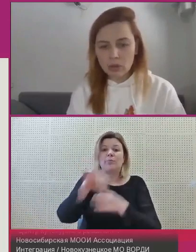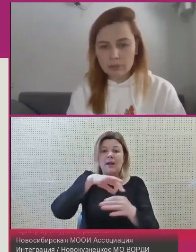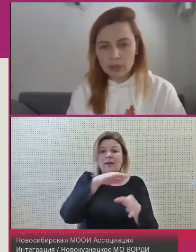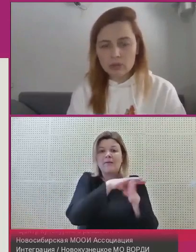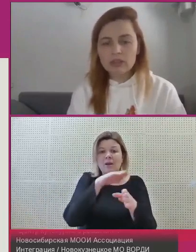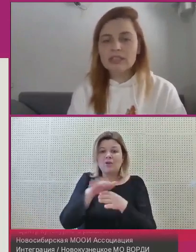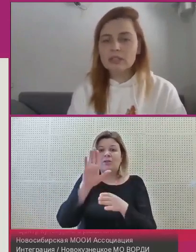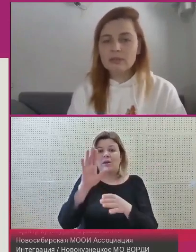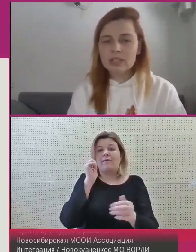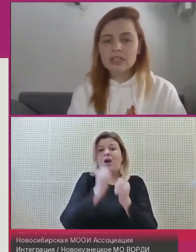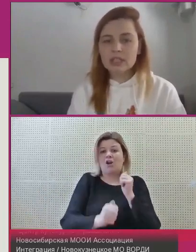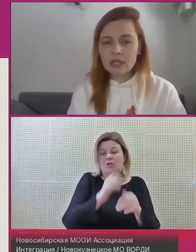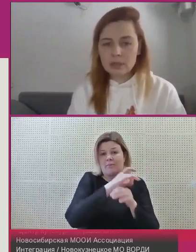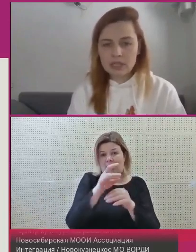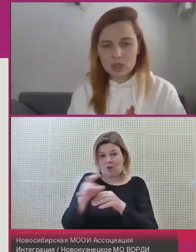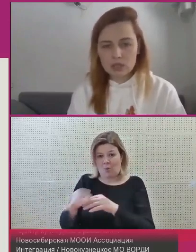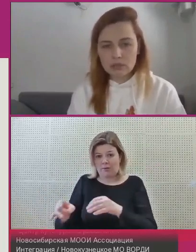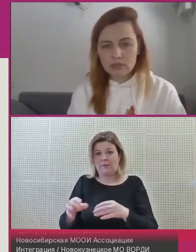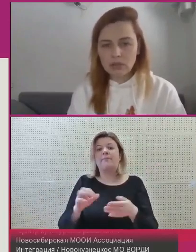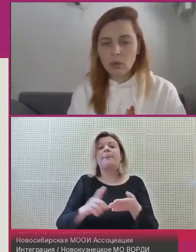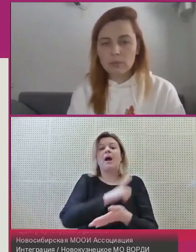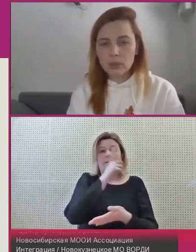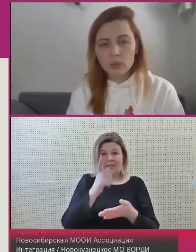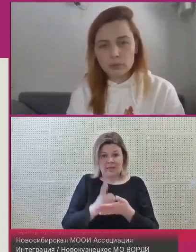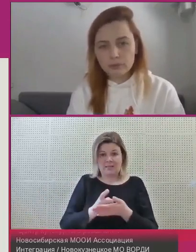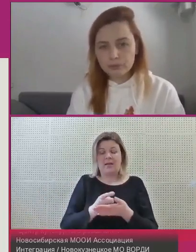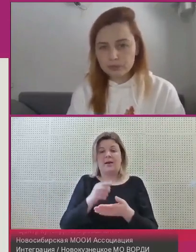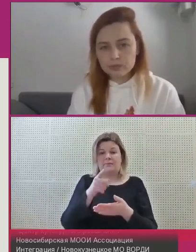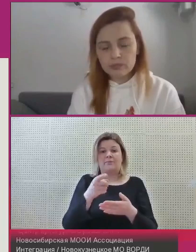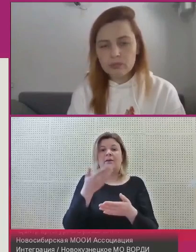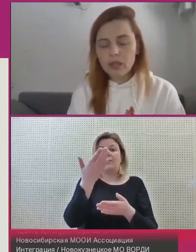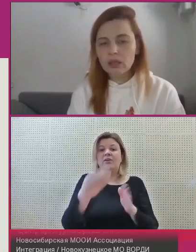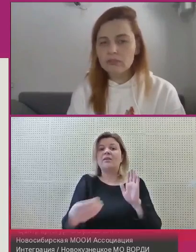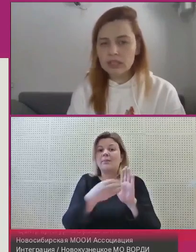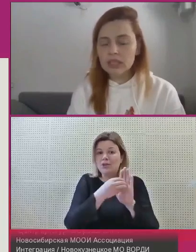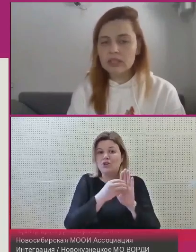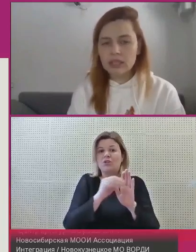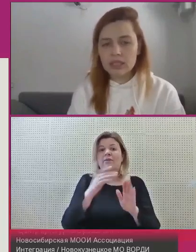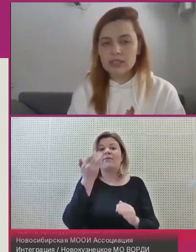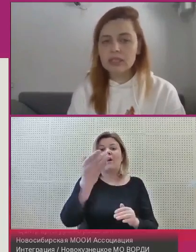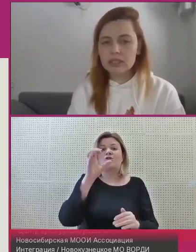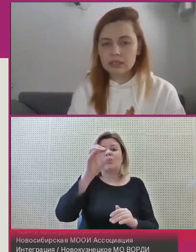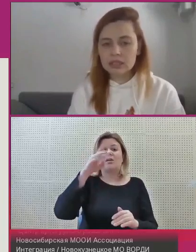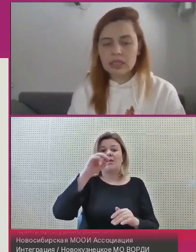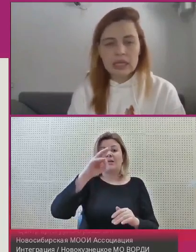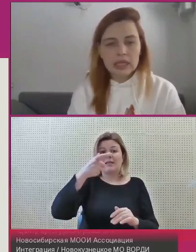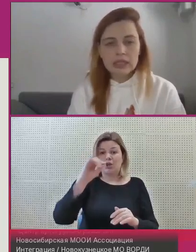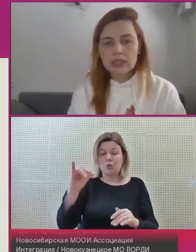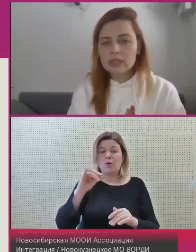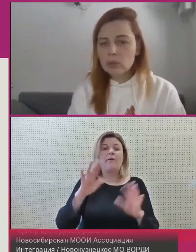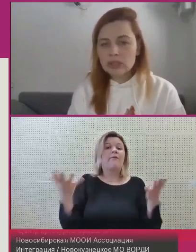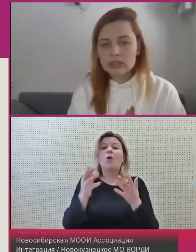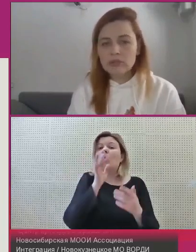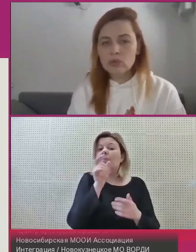в какой-то период вы это себе в стратегии обозначите. В какой период вы этот анализ сделаете.